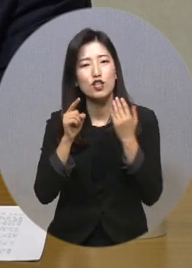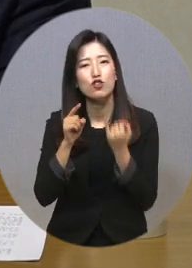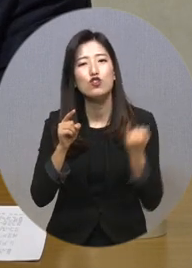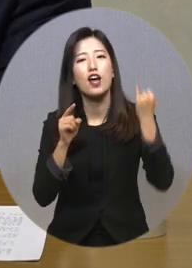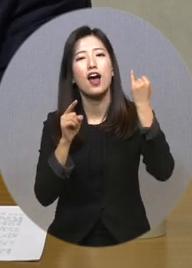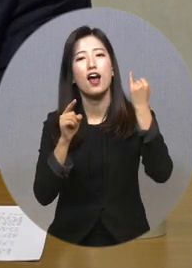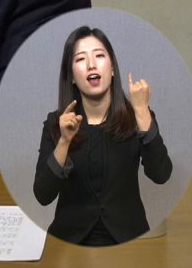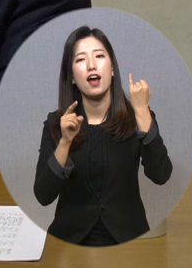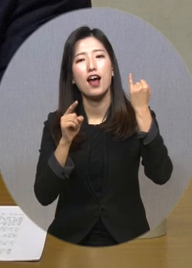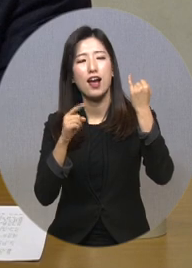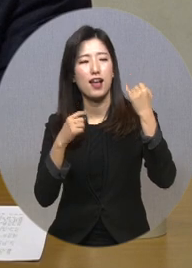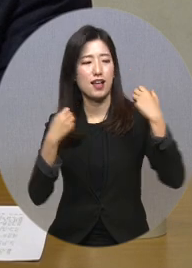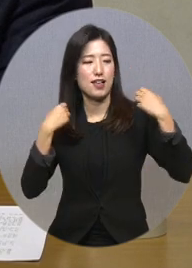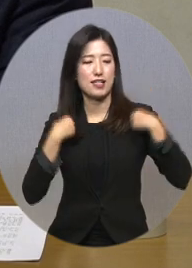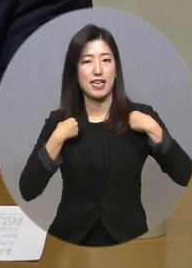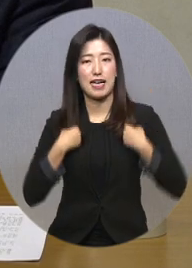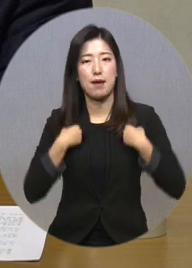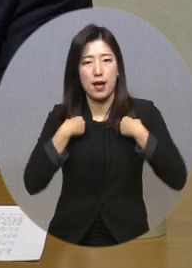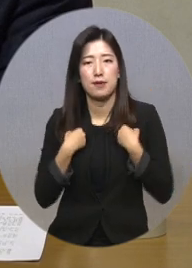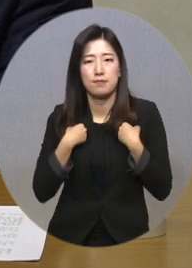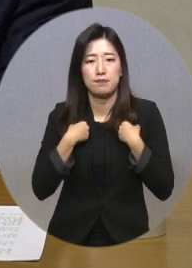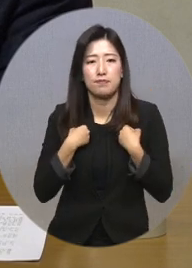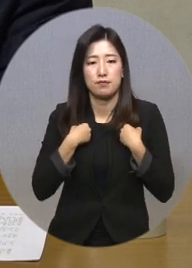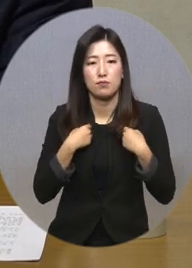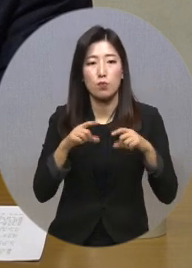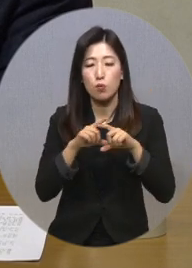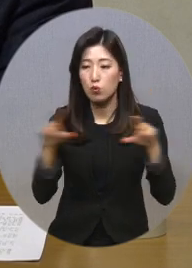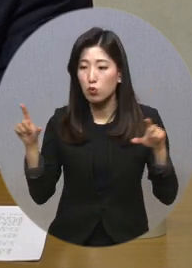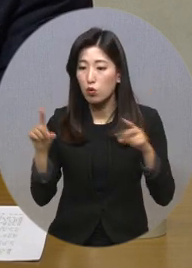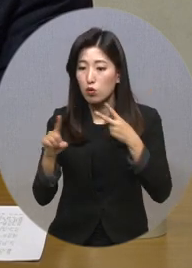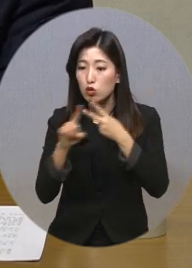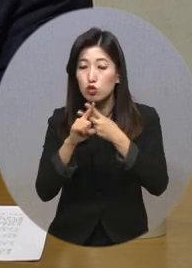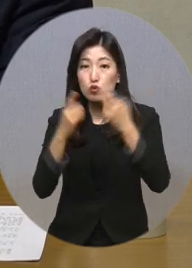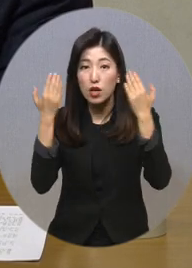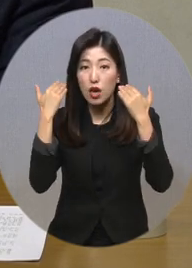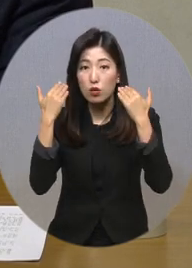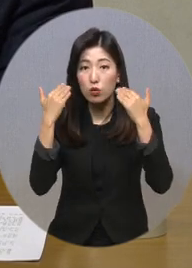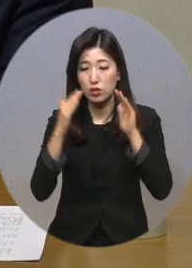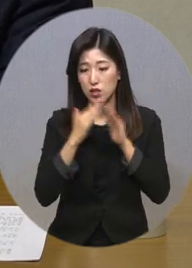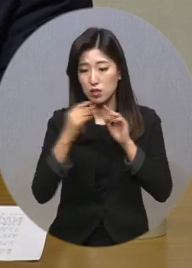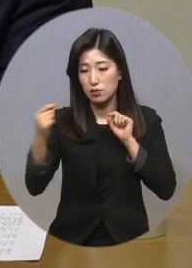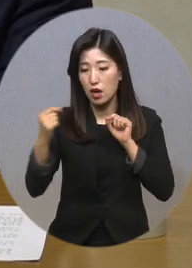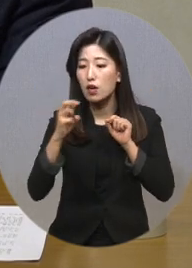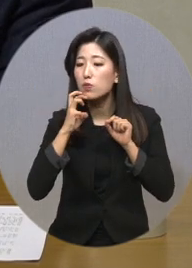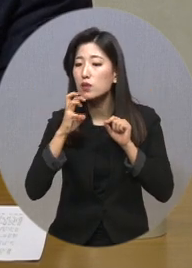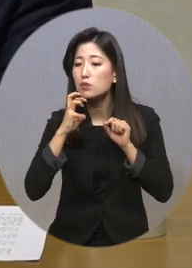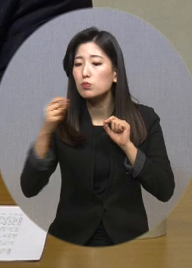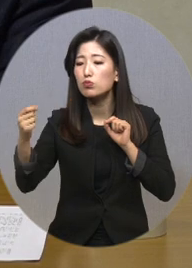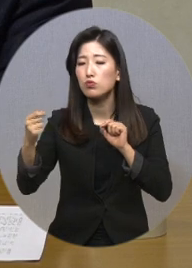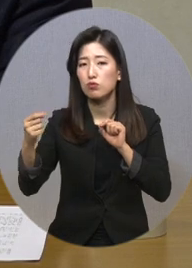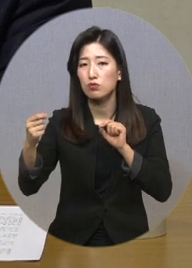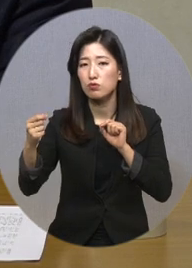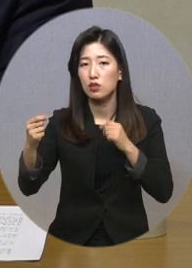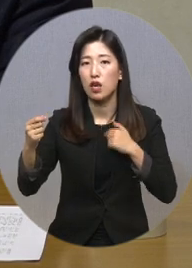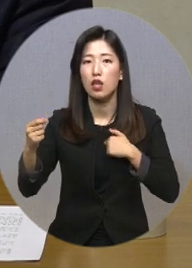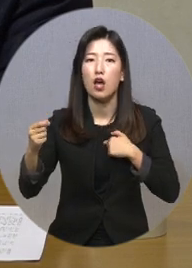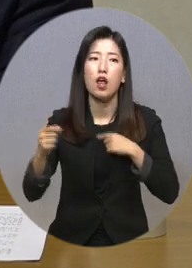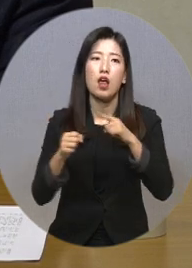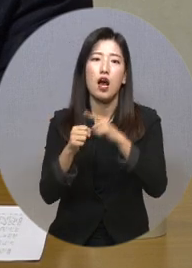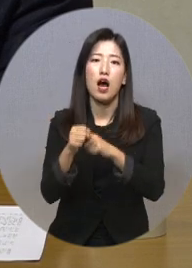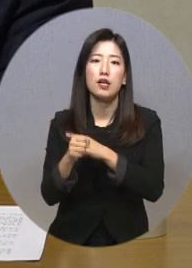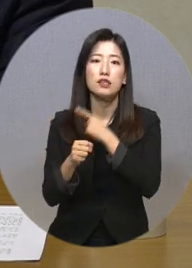다녔습니다. 중학교를 보통이면 한 30분 거리인데 어리다 보니까 1시간